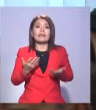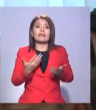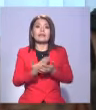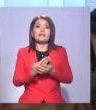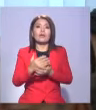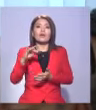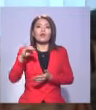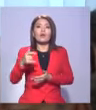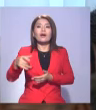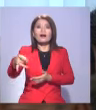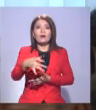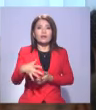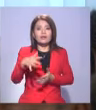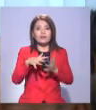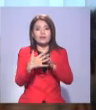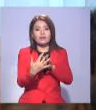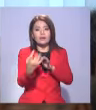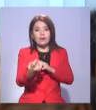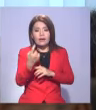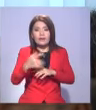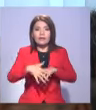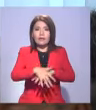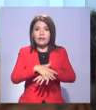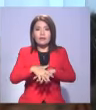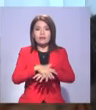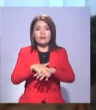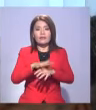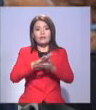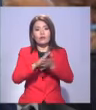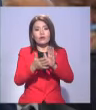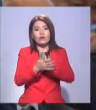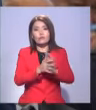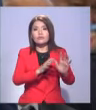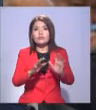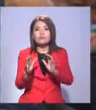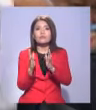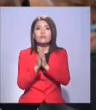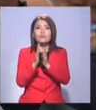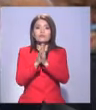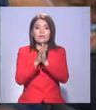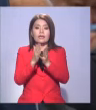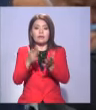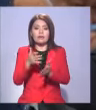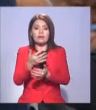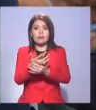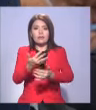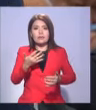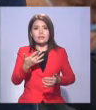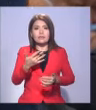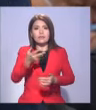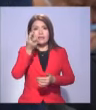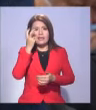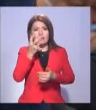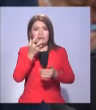мына оңтүстік аудандардың шаруа қожалықтары бар халқына бір жағдай жасаңдар. Қолымнан қаншама мың киіктердің